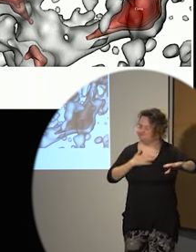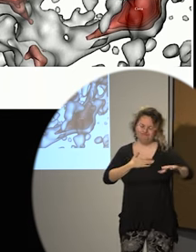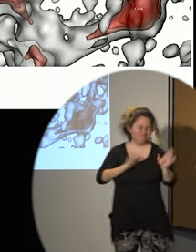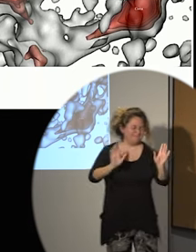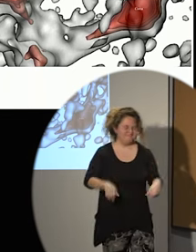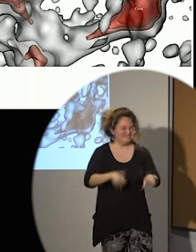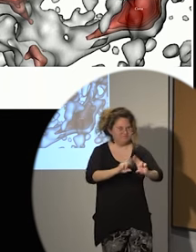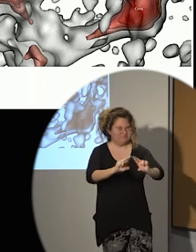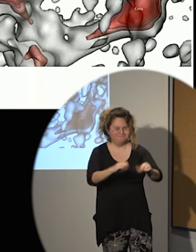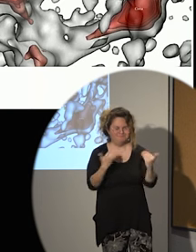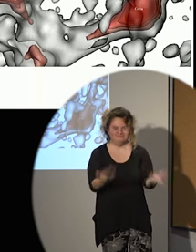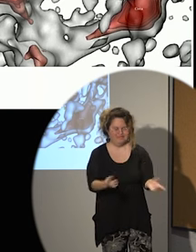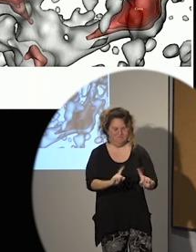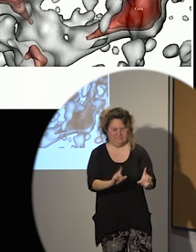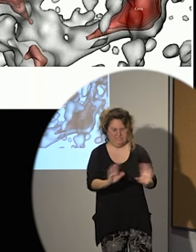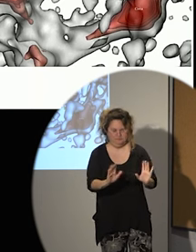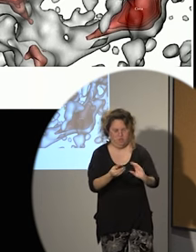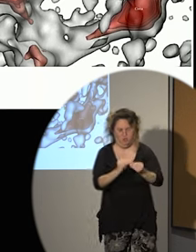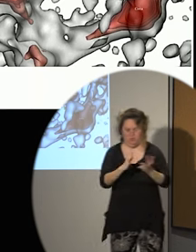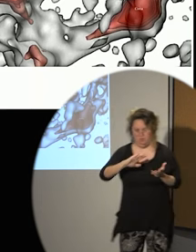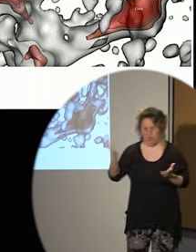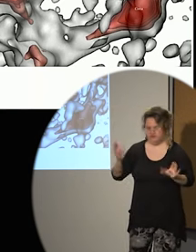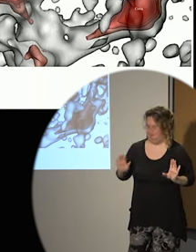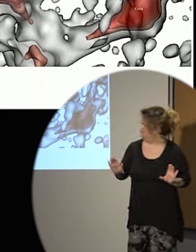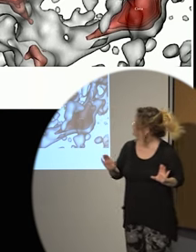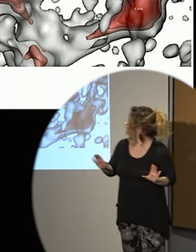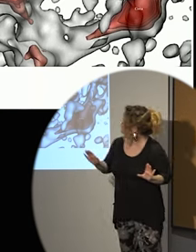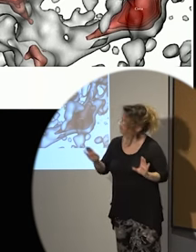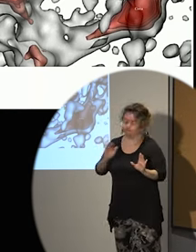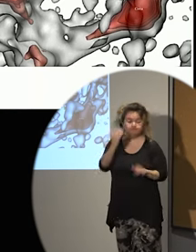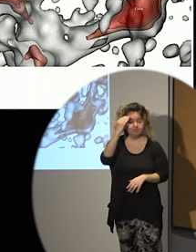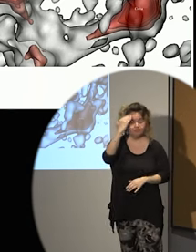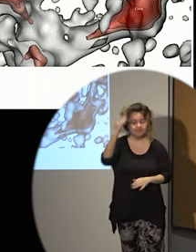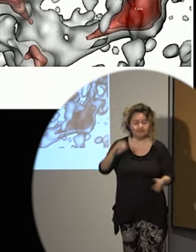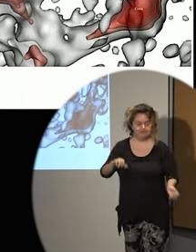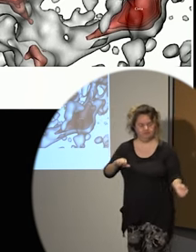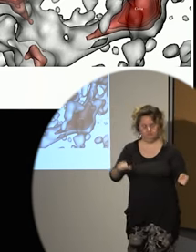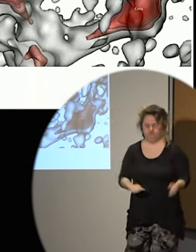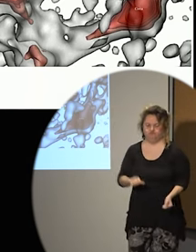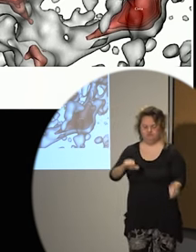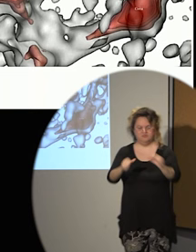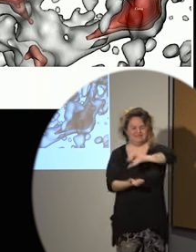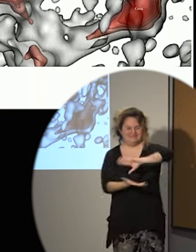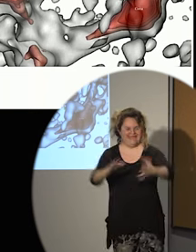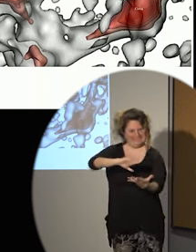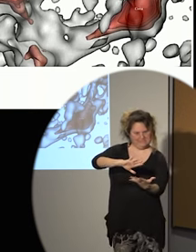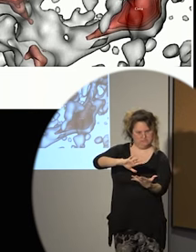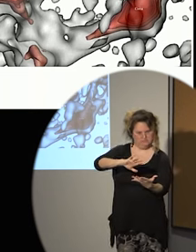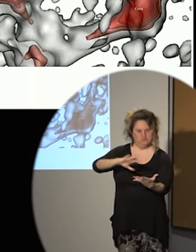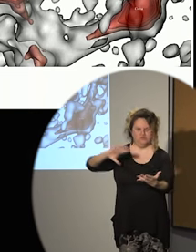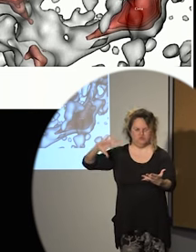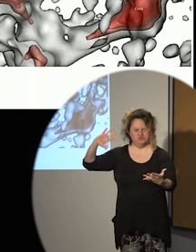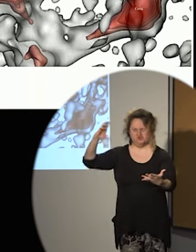c'est pas ça le problème. Le problème c'est le suivant. Par exemple, une galaxie, notre Soleil autour de la galaxie. On a dit qu'il mettait